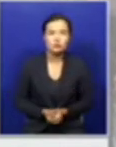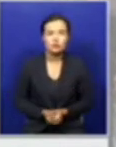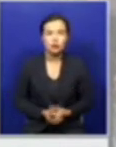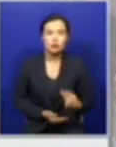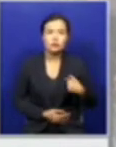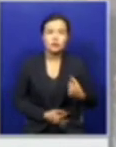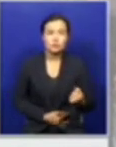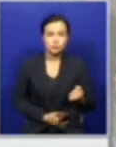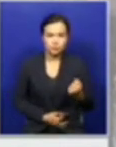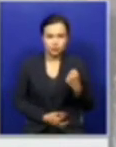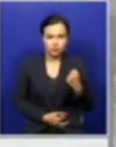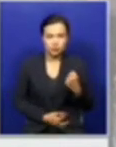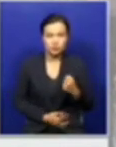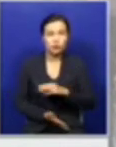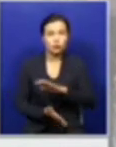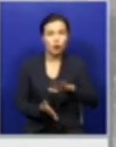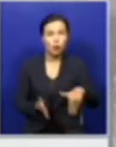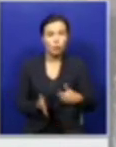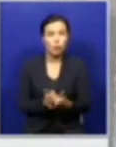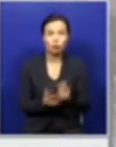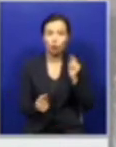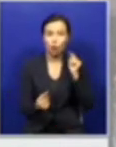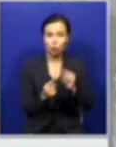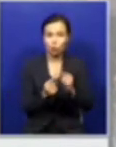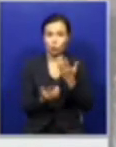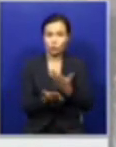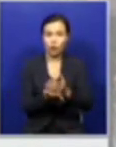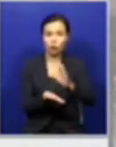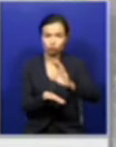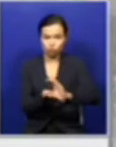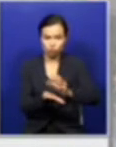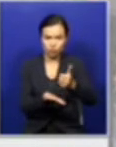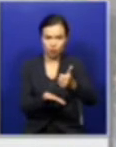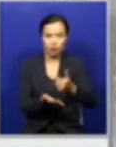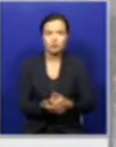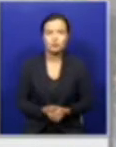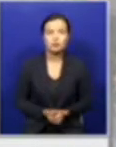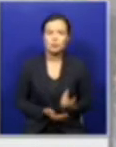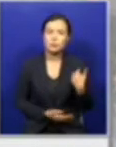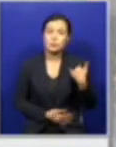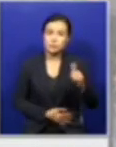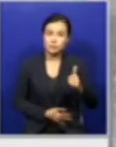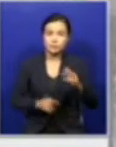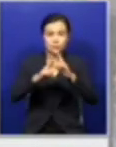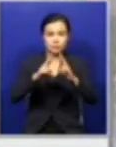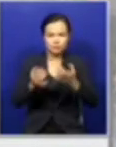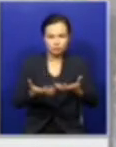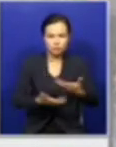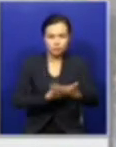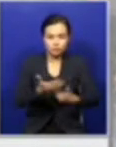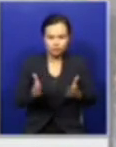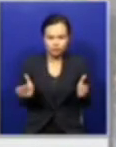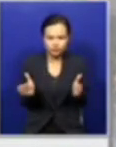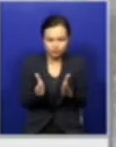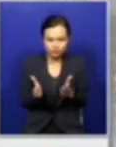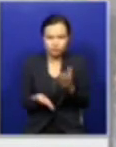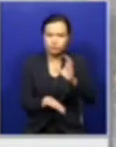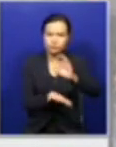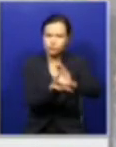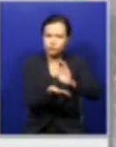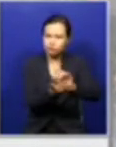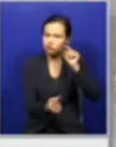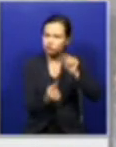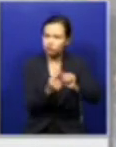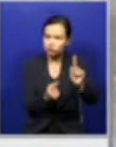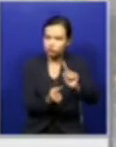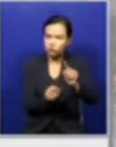ได้ว่าทุกคนจะเข้าถึงแหล่งเงินทุนได้นะครับบางครั้งร้านค้าเล็กๆจะเข้าถึงแหล่งเงินทุนได้อย่างไรนะ